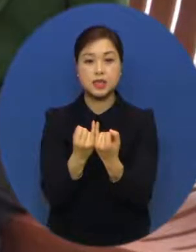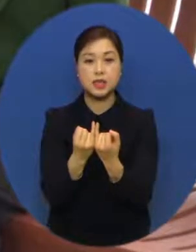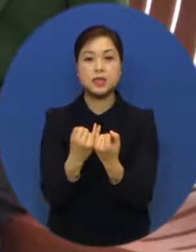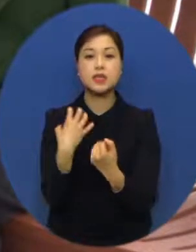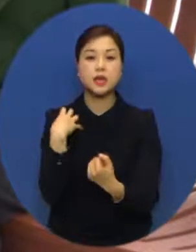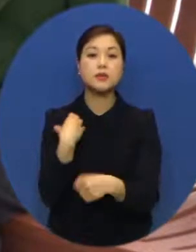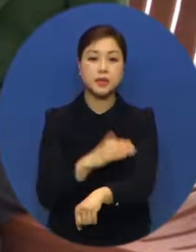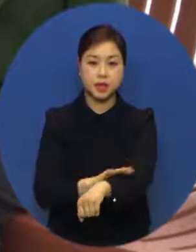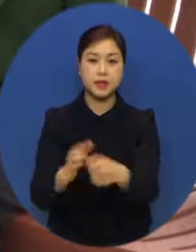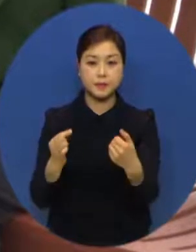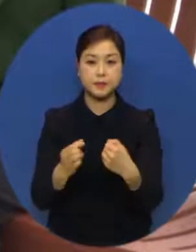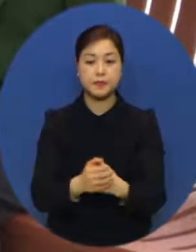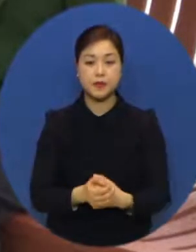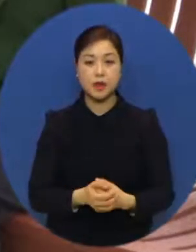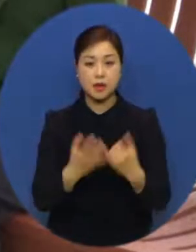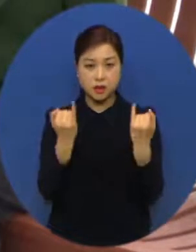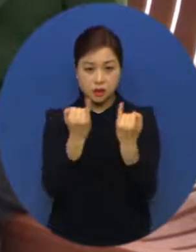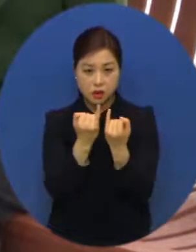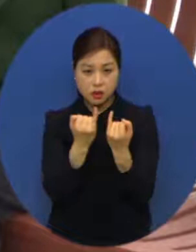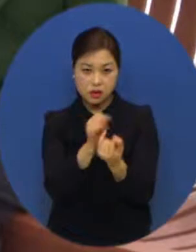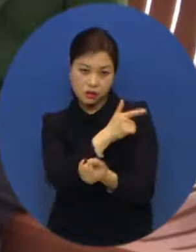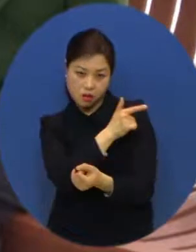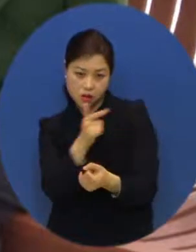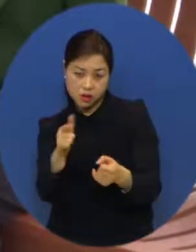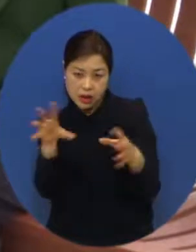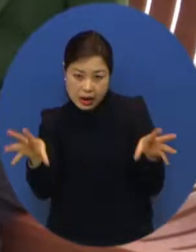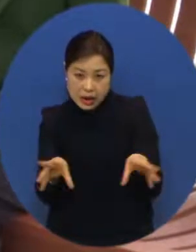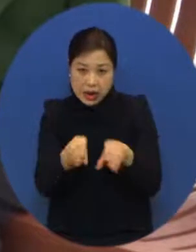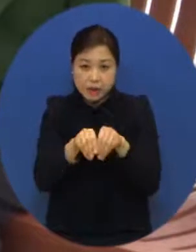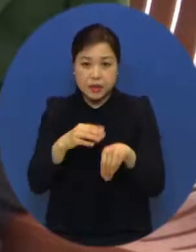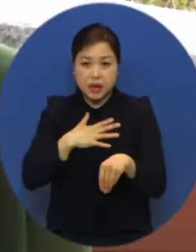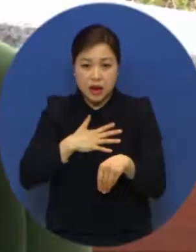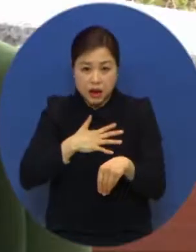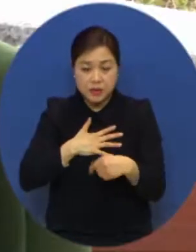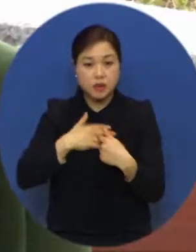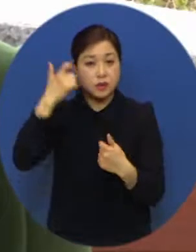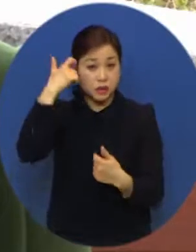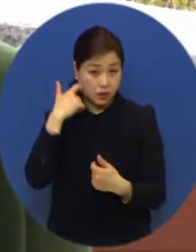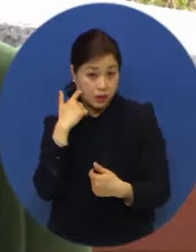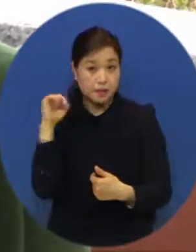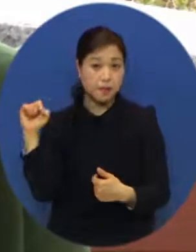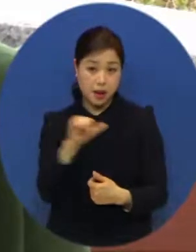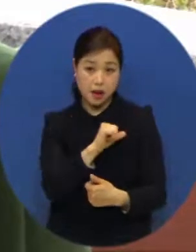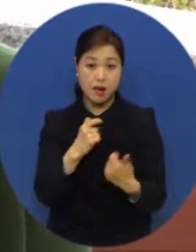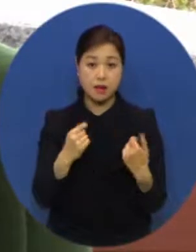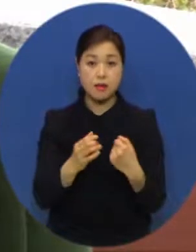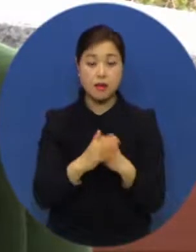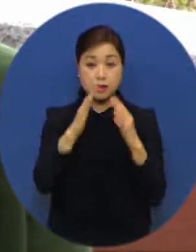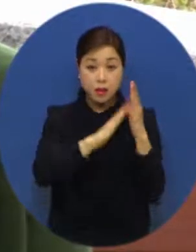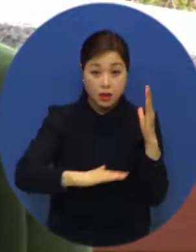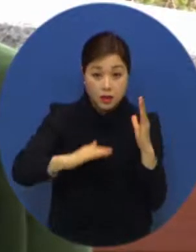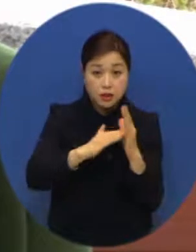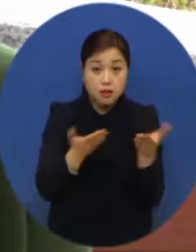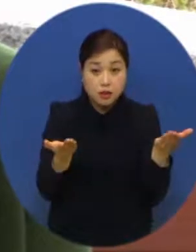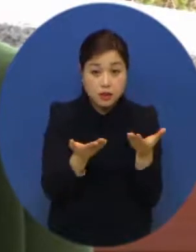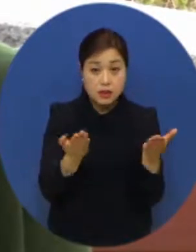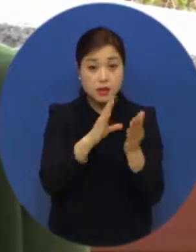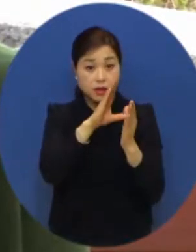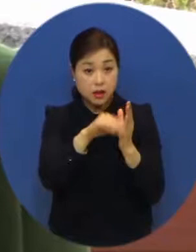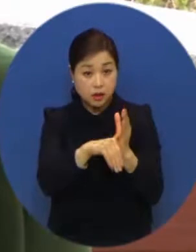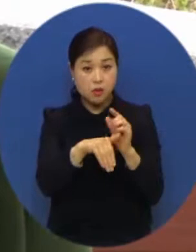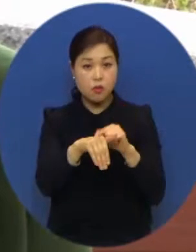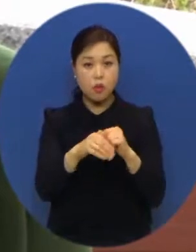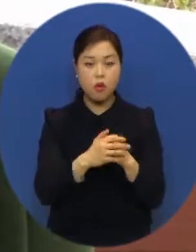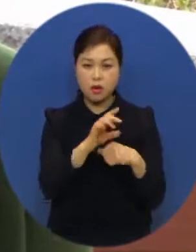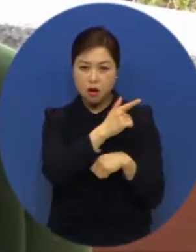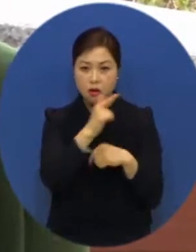역시 여성들은 종합적인 감각이 있는 것 같고요. 가정의 살림만 해도